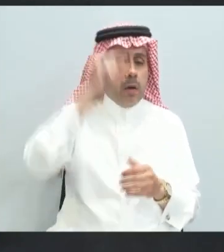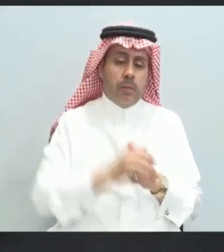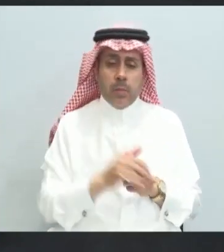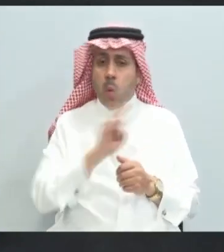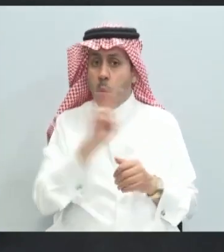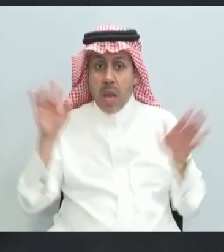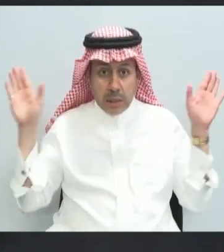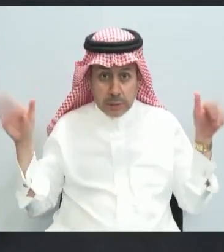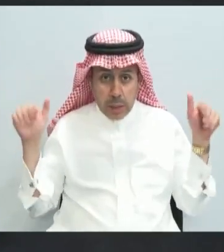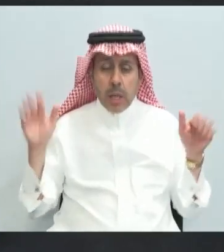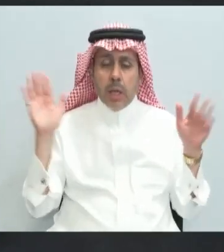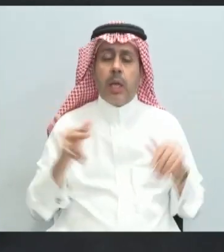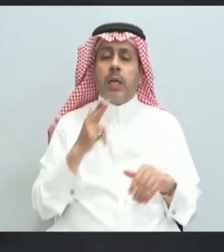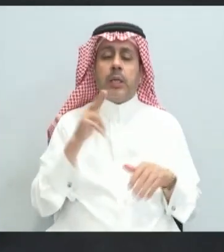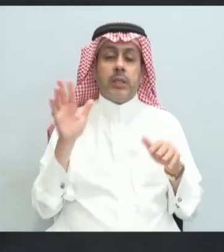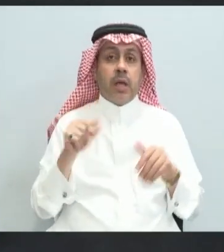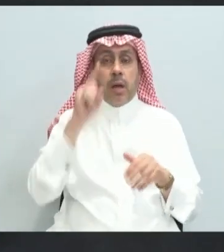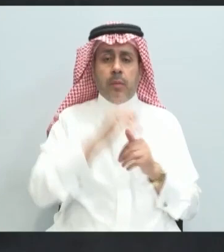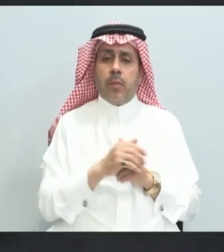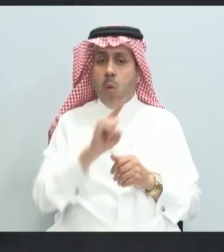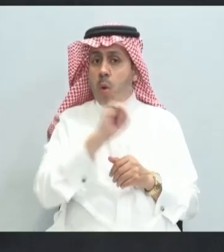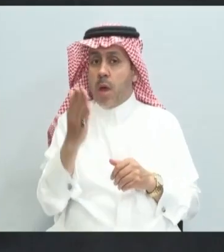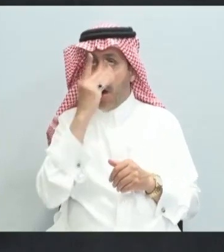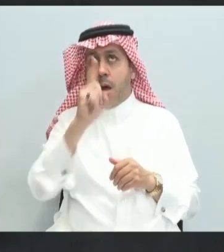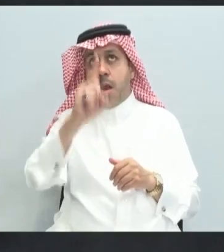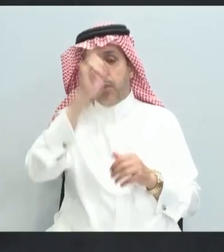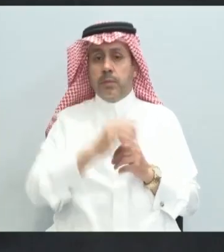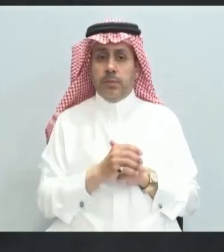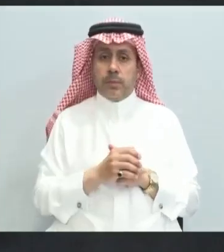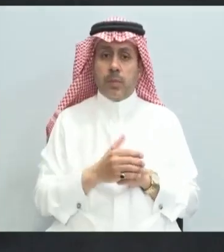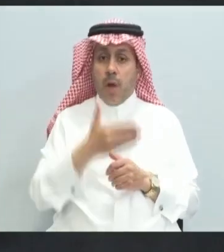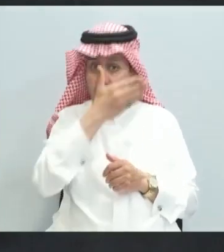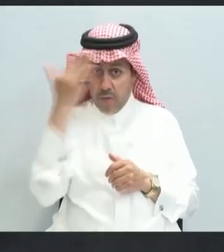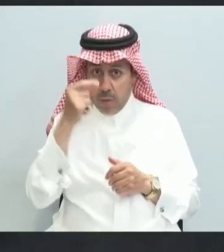خيرك، ولا طير إلا طيرك، ولا إله غيرك. حفظتم الدعاء؟